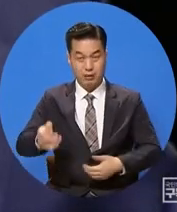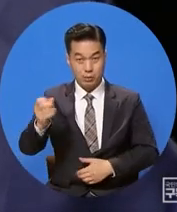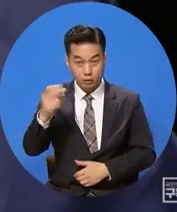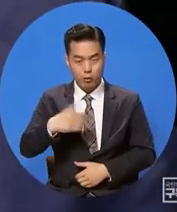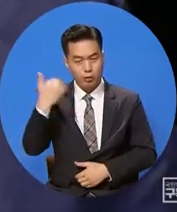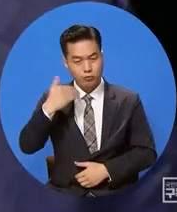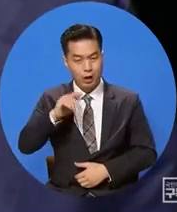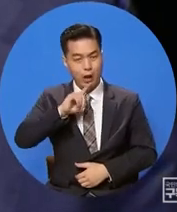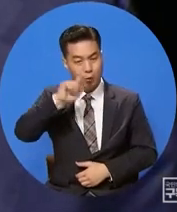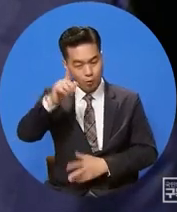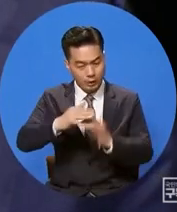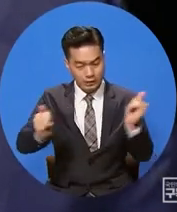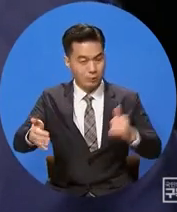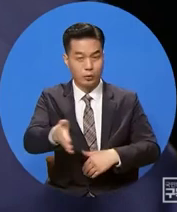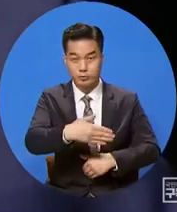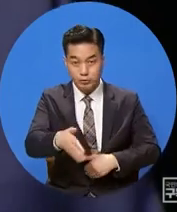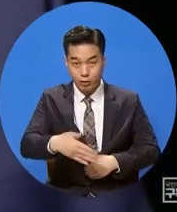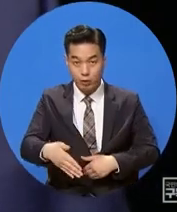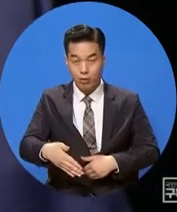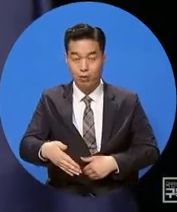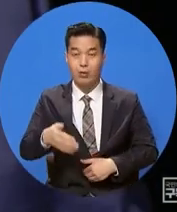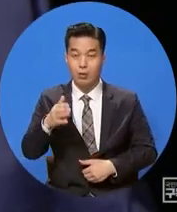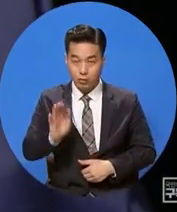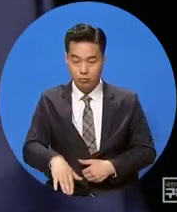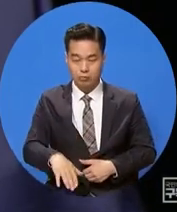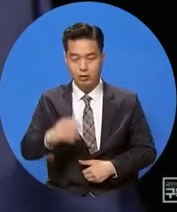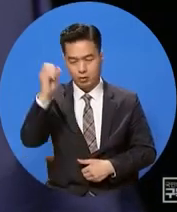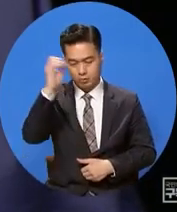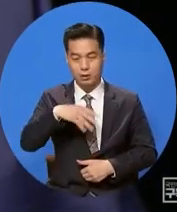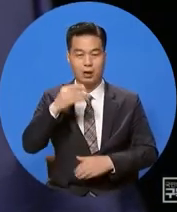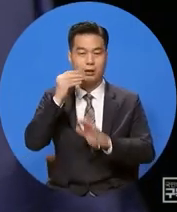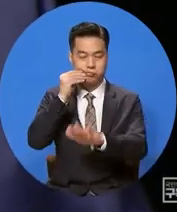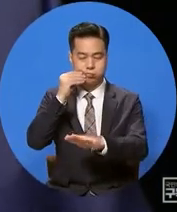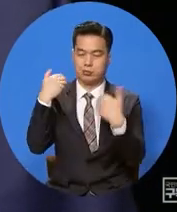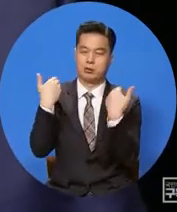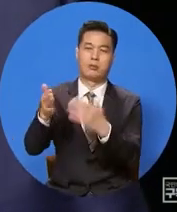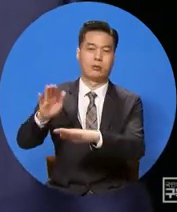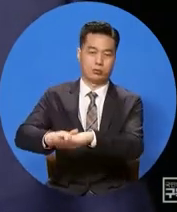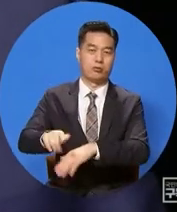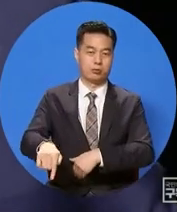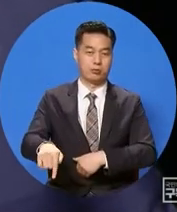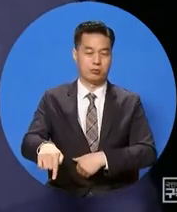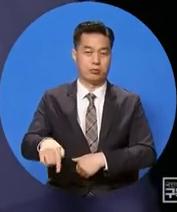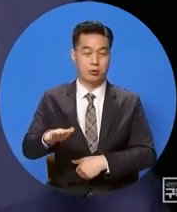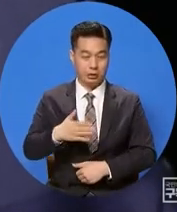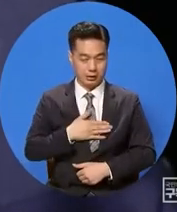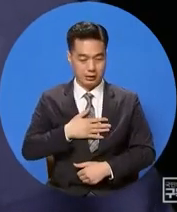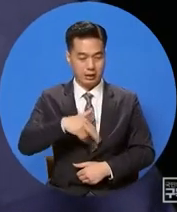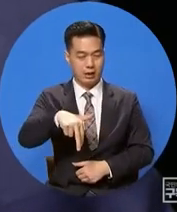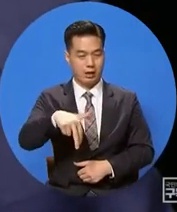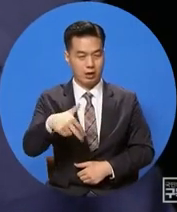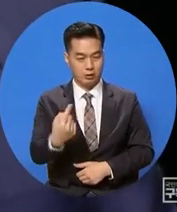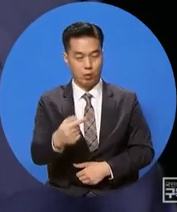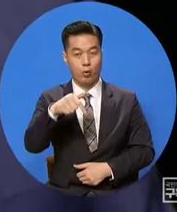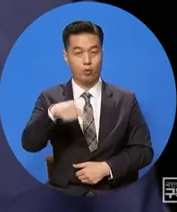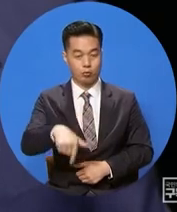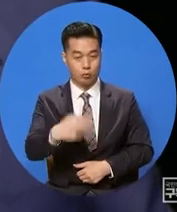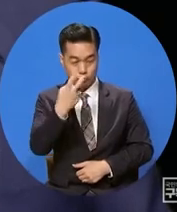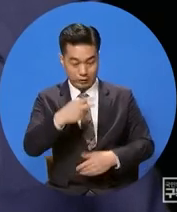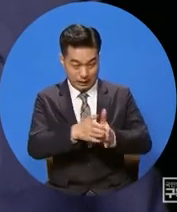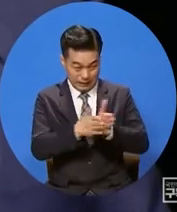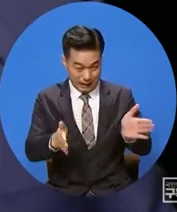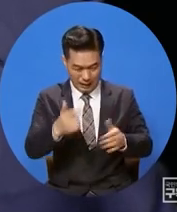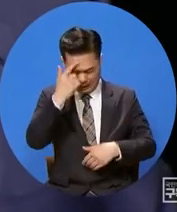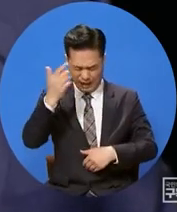고소한 사람도 없었습니다. 그런데 그러니까 그냥 놔뒀죠. 그러다가 제가 조국 수사를 하니까 옛날